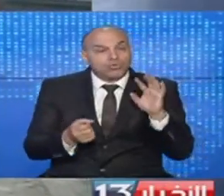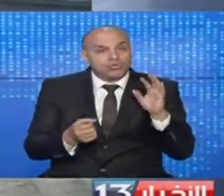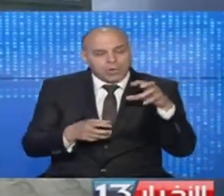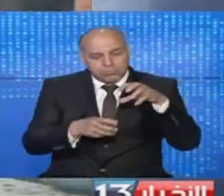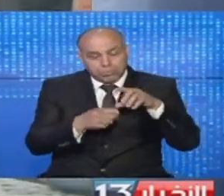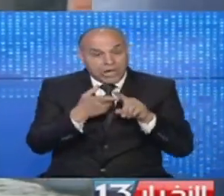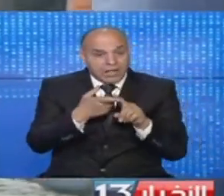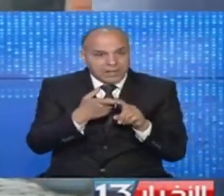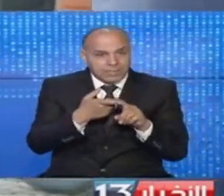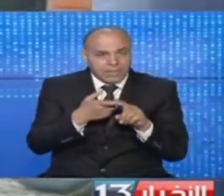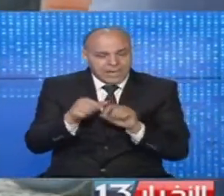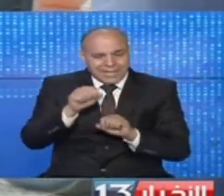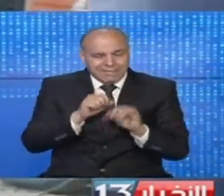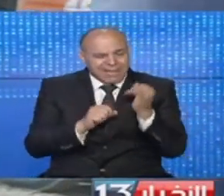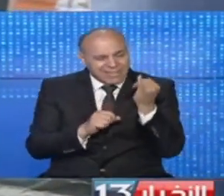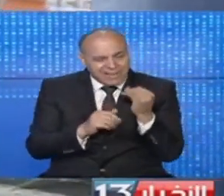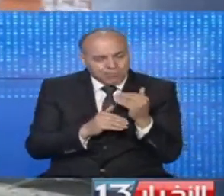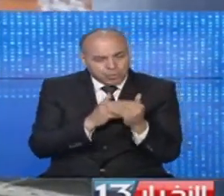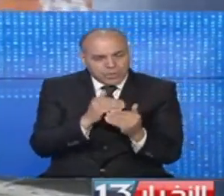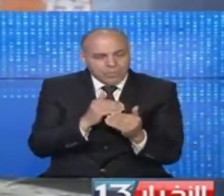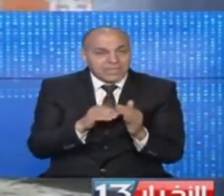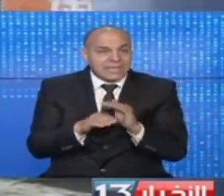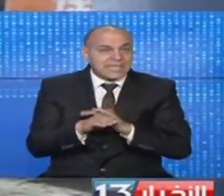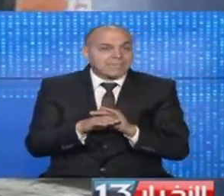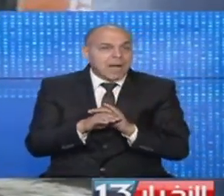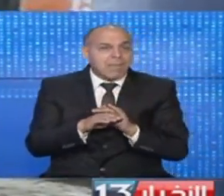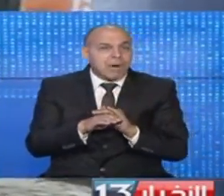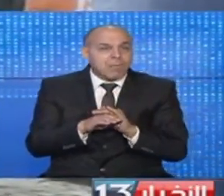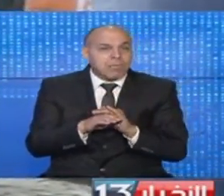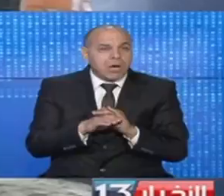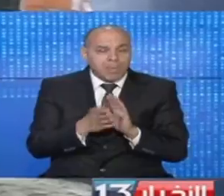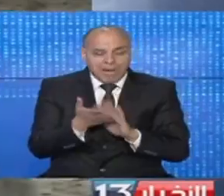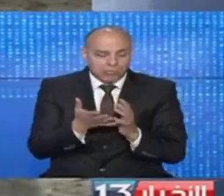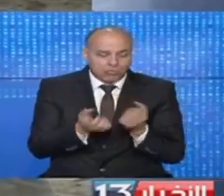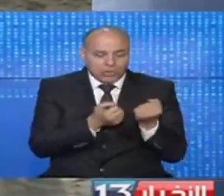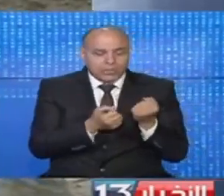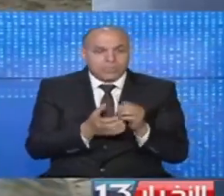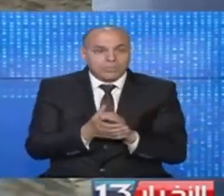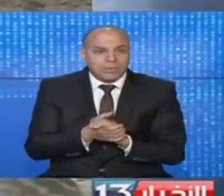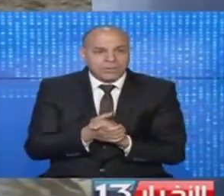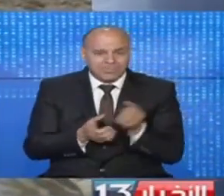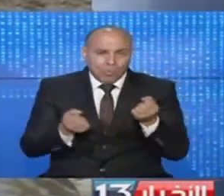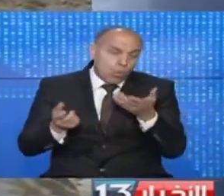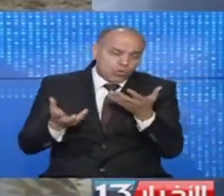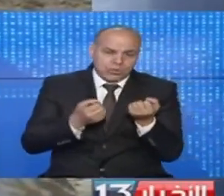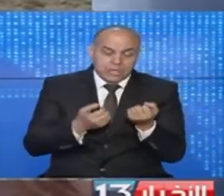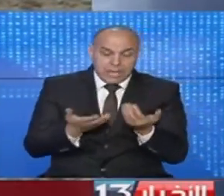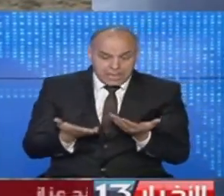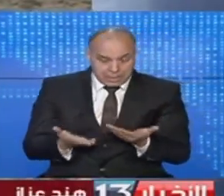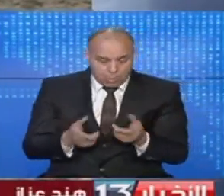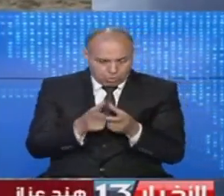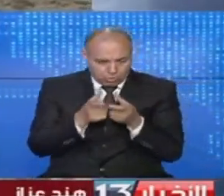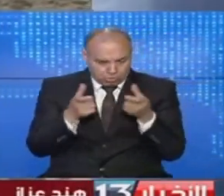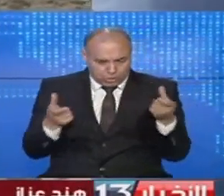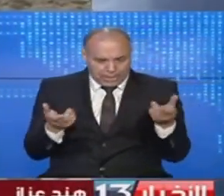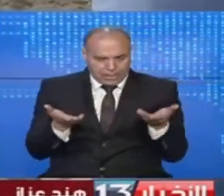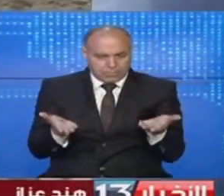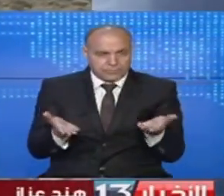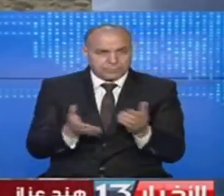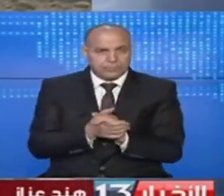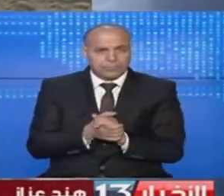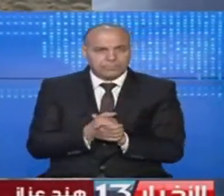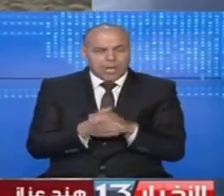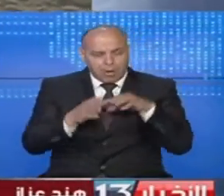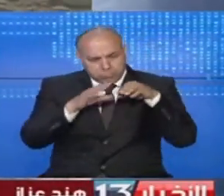المنجمية بنسق ضعيف بسبب محدودية الأسطول. حاليا الشركة الوطنية